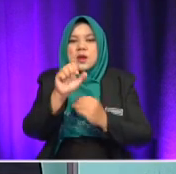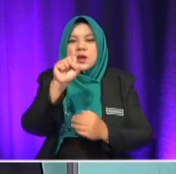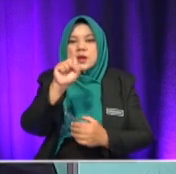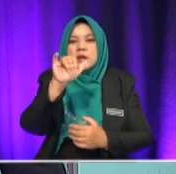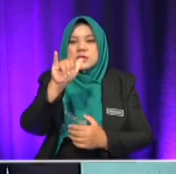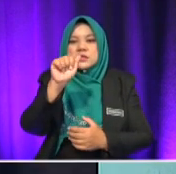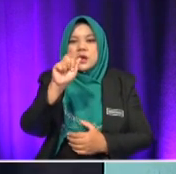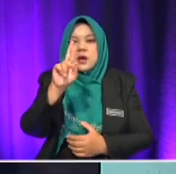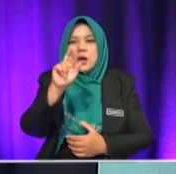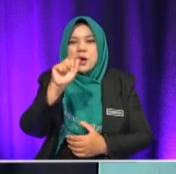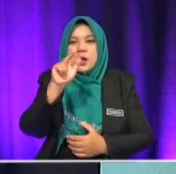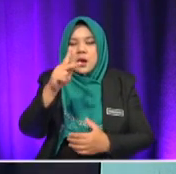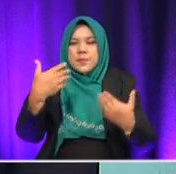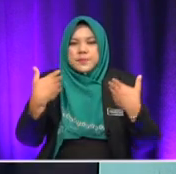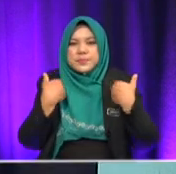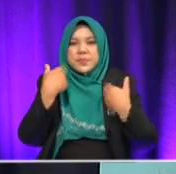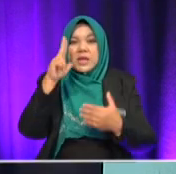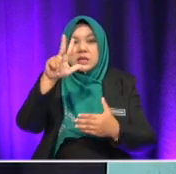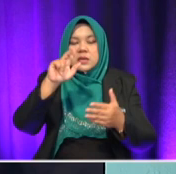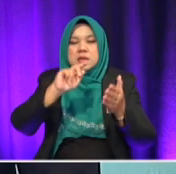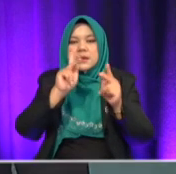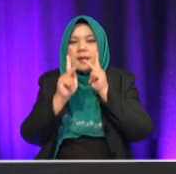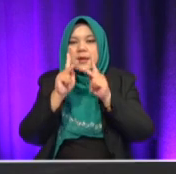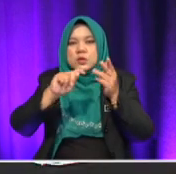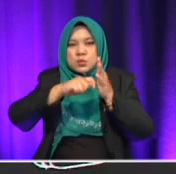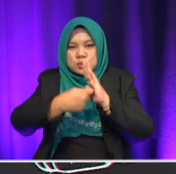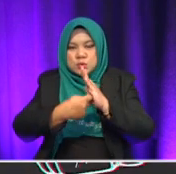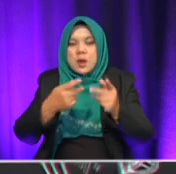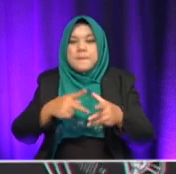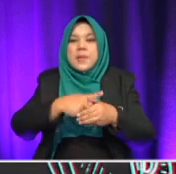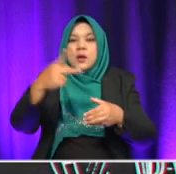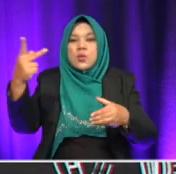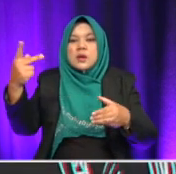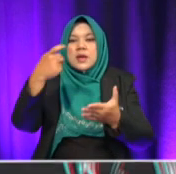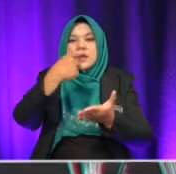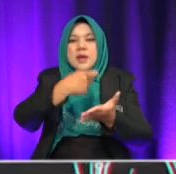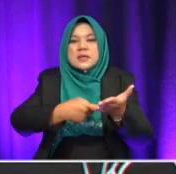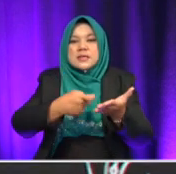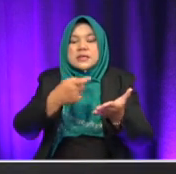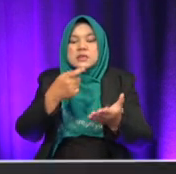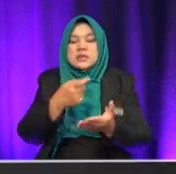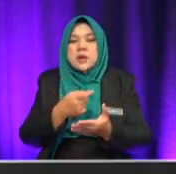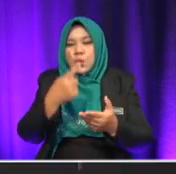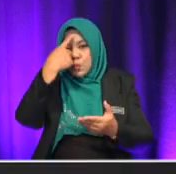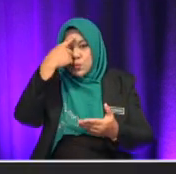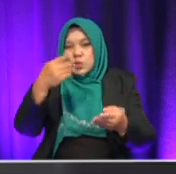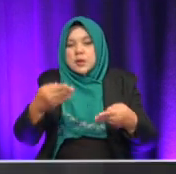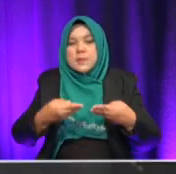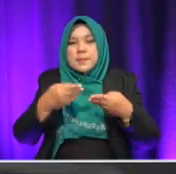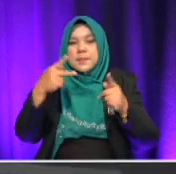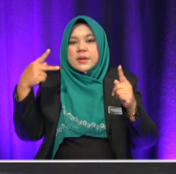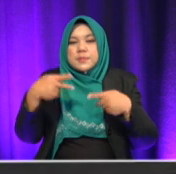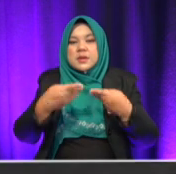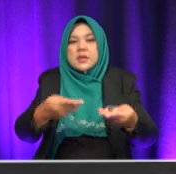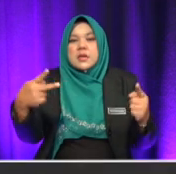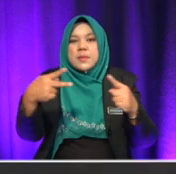kata kunci dekat situ mengeluarkan sebagian harta tertentu untuk diberikan kepada golongan yang berhak menerimanya